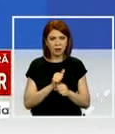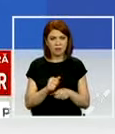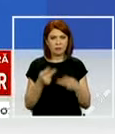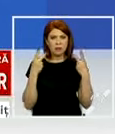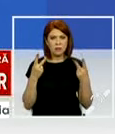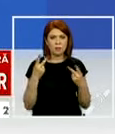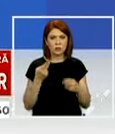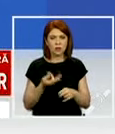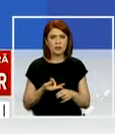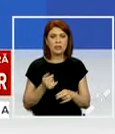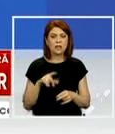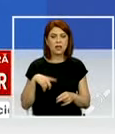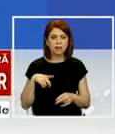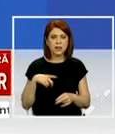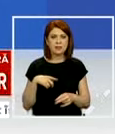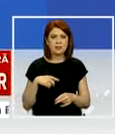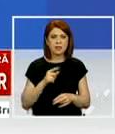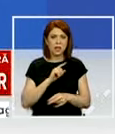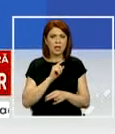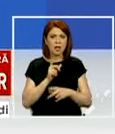consolidare.